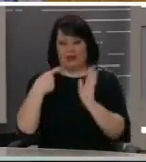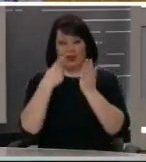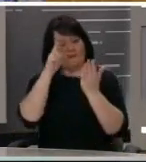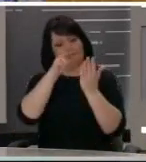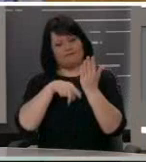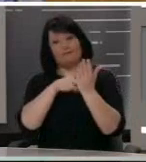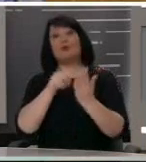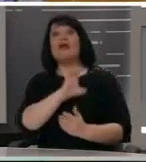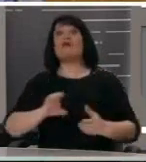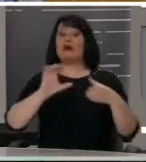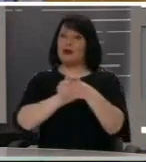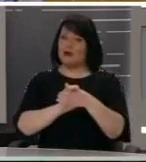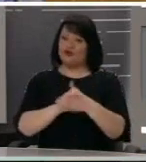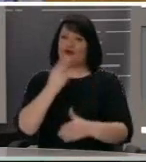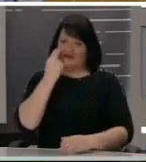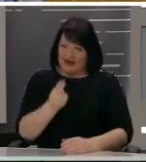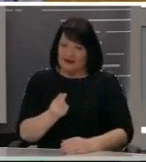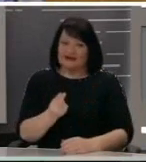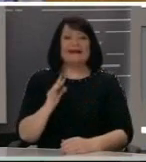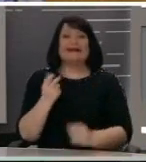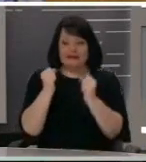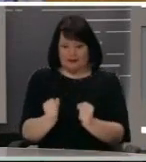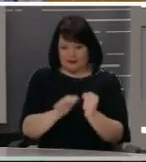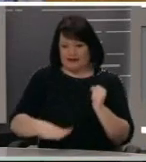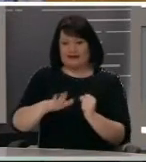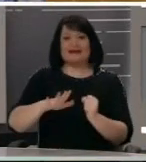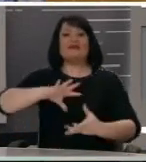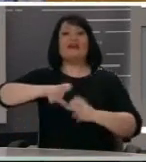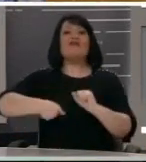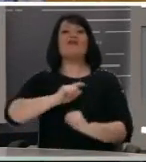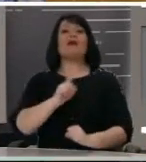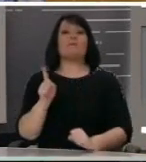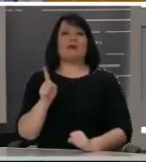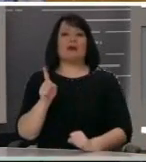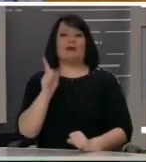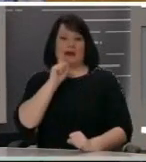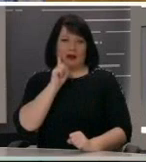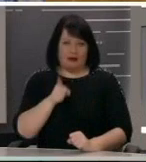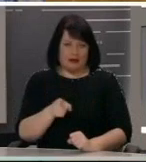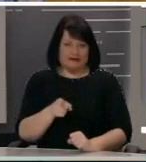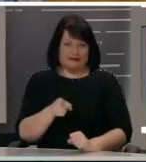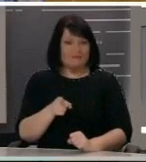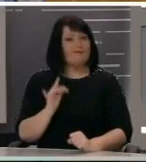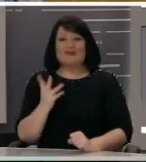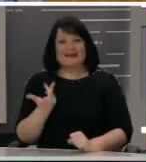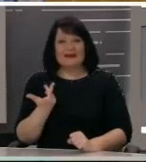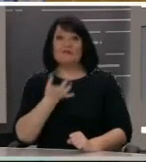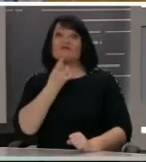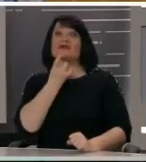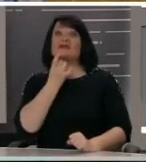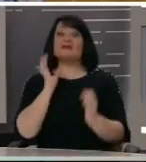Ευρωπαϊκή Ένωση η κατάσταση σχετικά με τη βία κατά των γυναικών είναι πιο